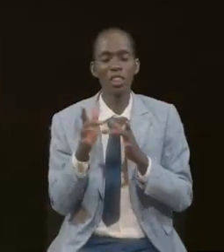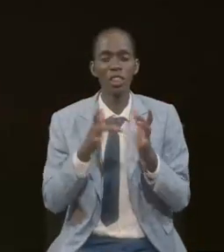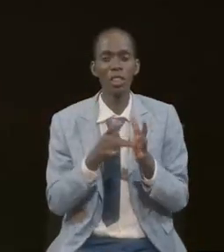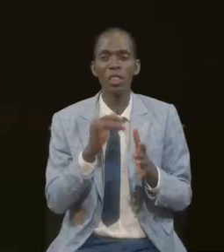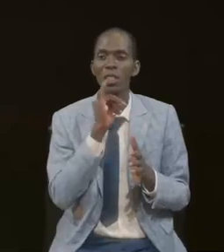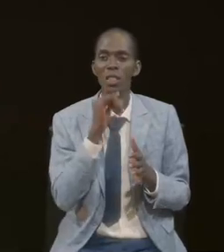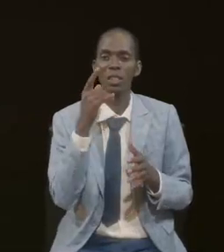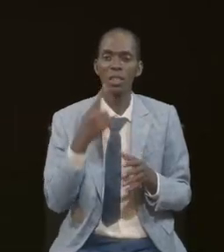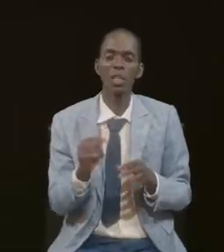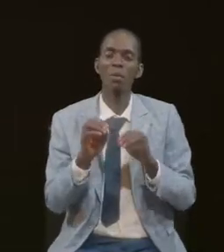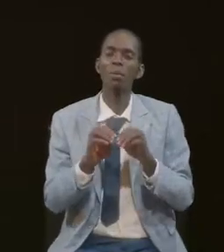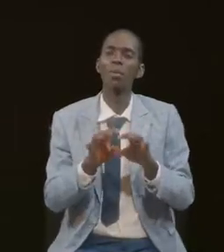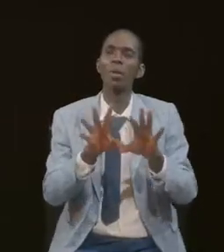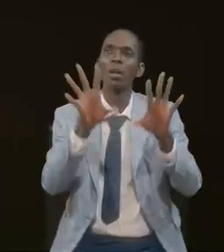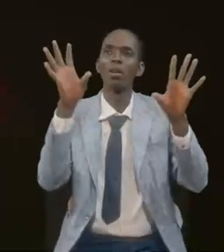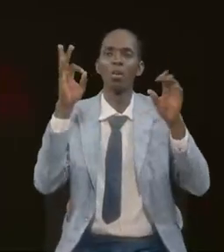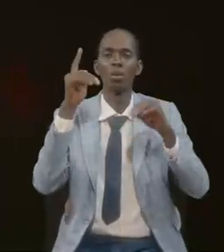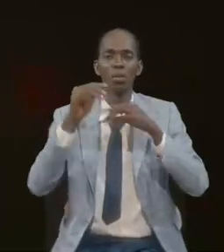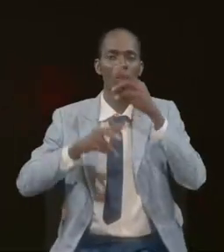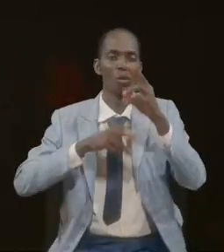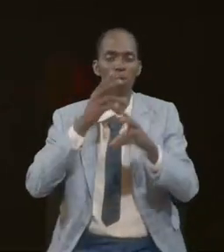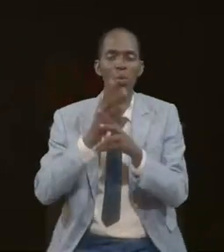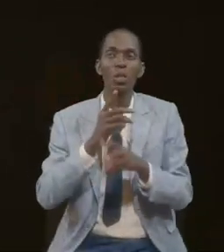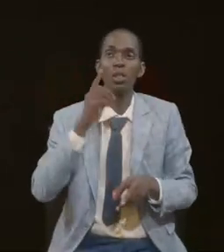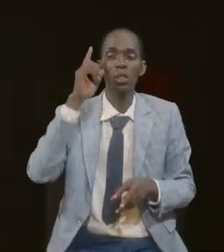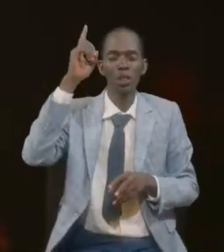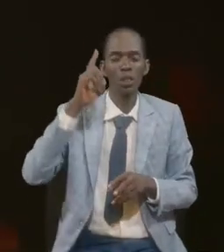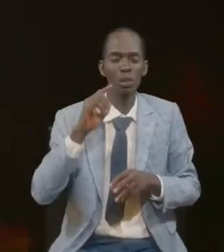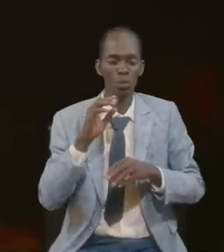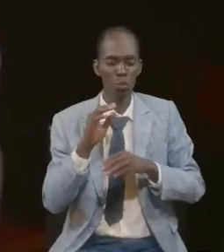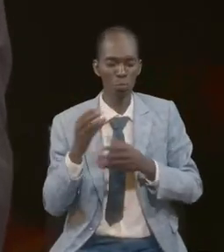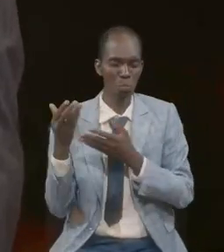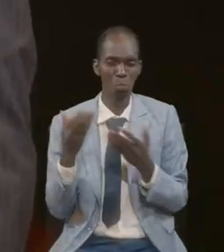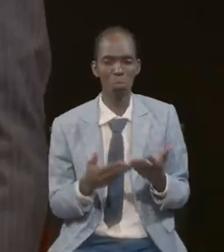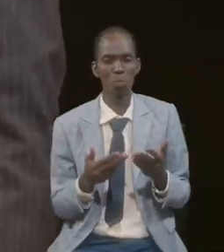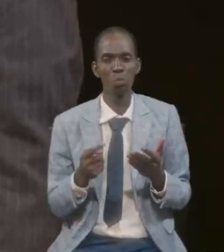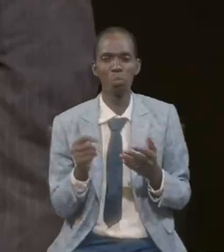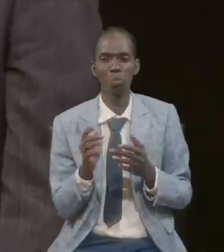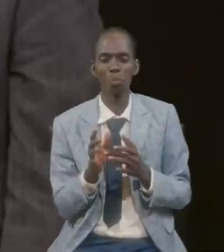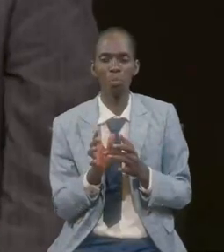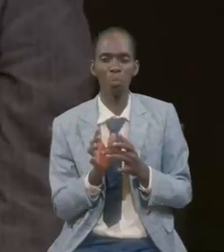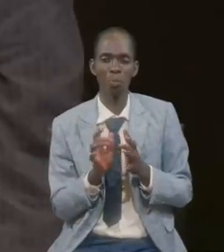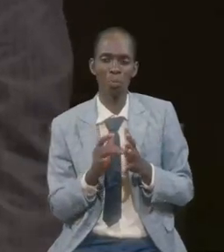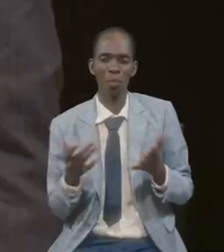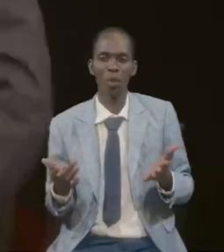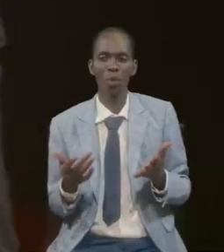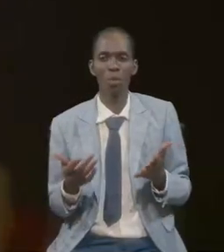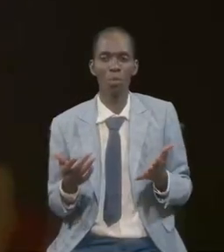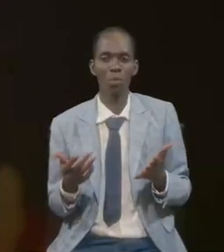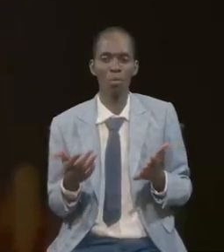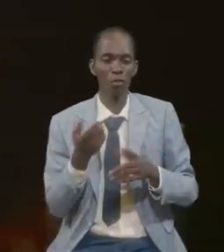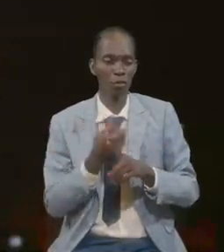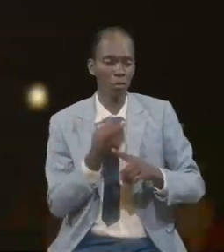Jésus est la lumière du monde. Il a cité la Bible du contexte d'être la lumière du